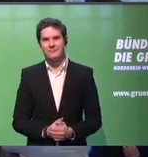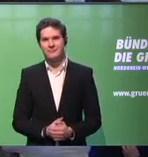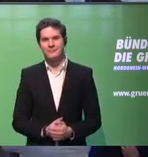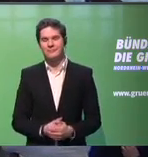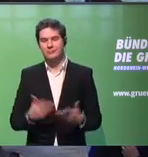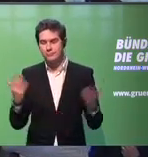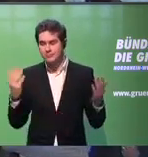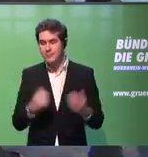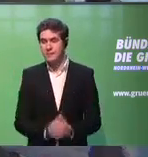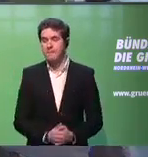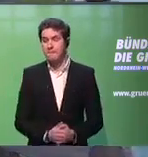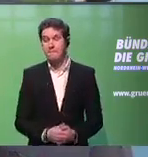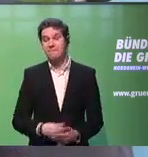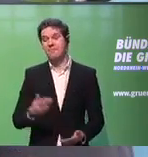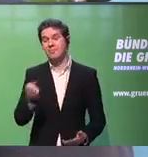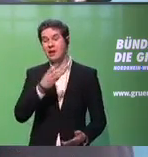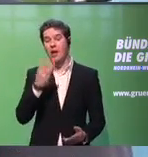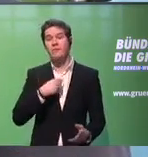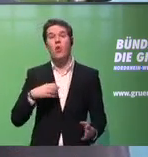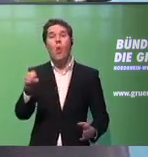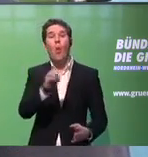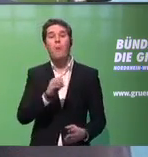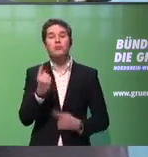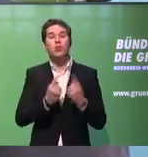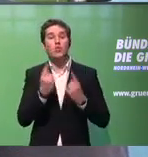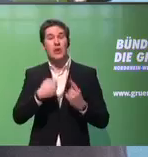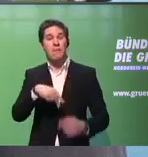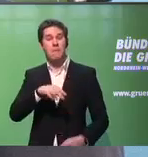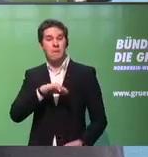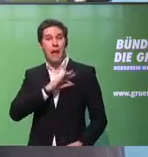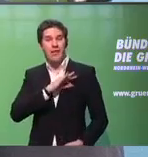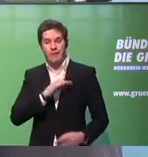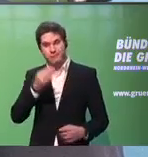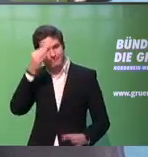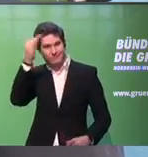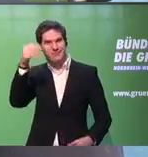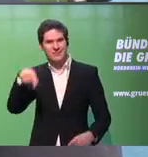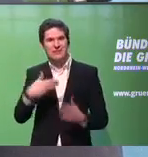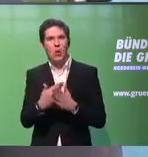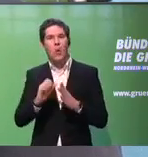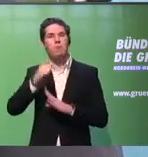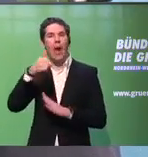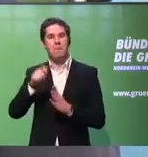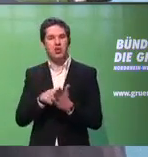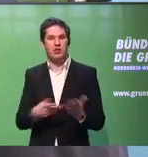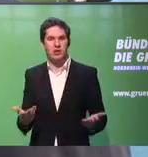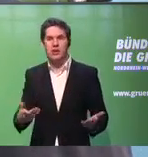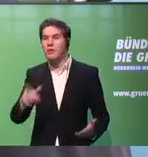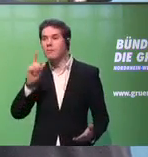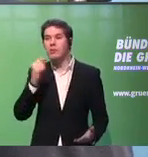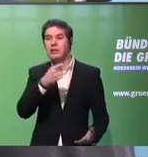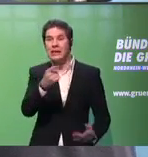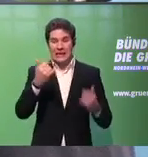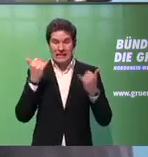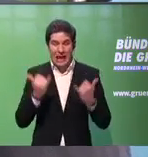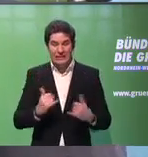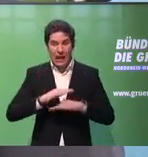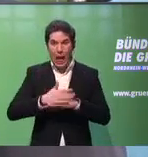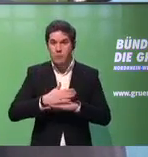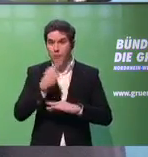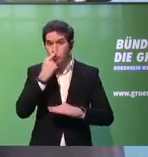Und die Europäische Grüne Partei hat ja dieses Primary entwickelt und ihr könnt jetzt Folgendes tun. Also vielleicht nicht jetzt oder parallel auch jetzt, wenn ihr einen Laptop dabei